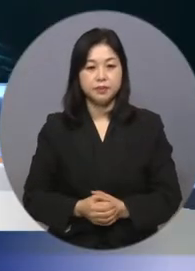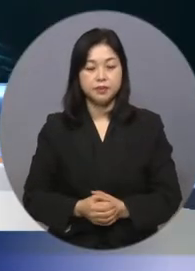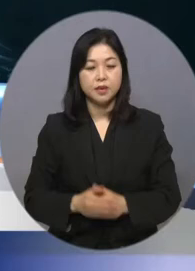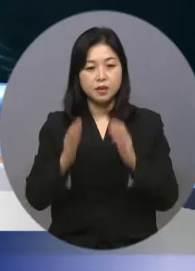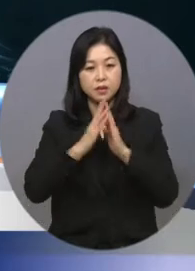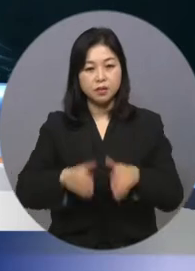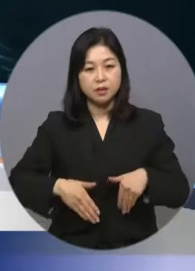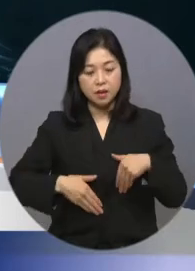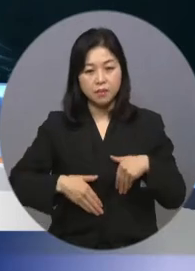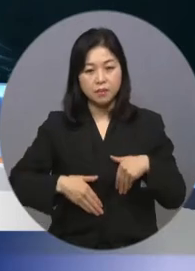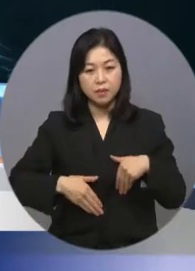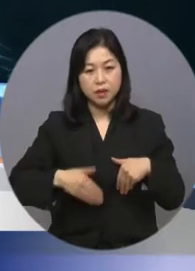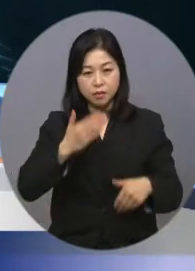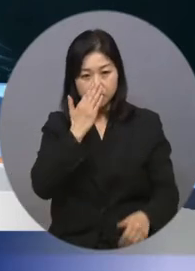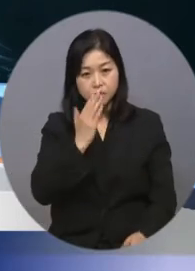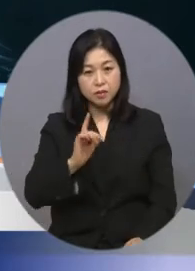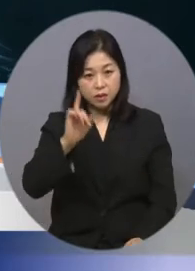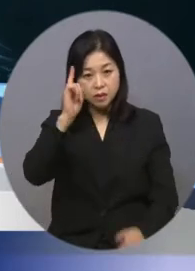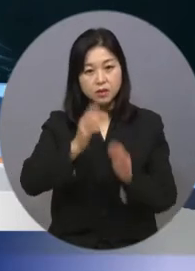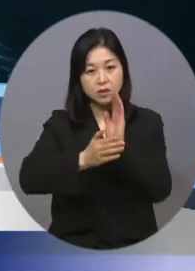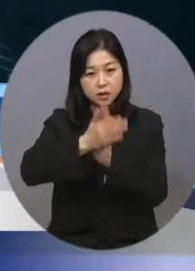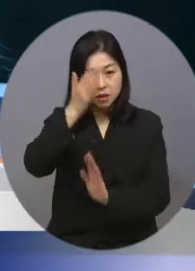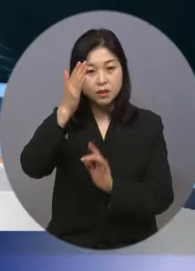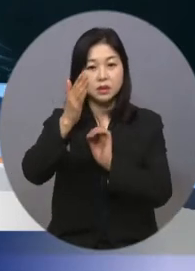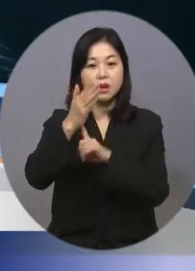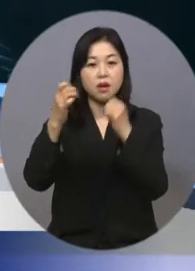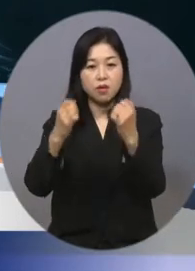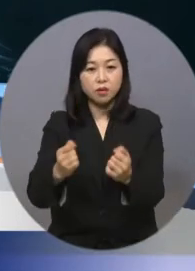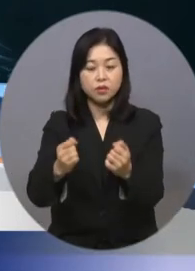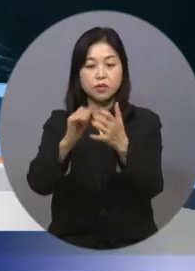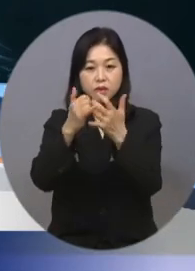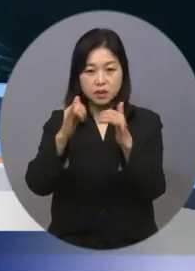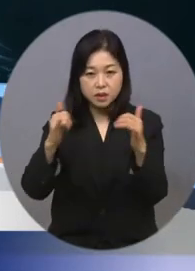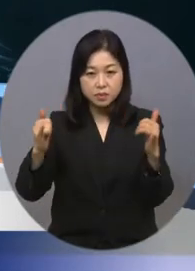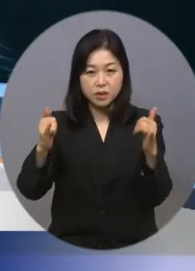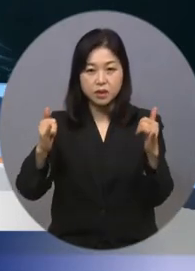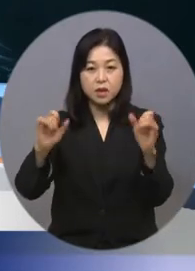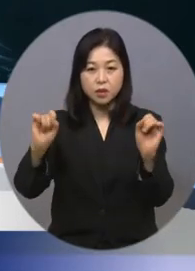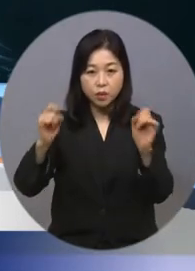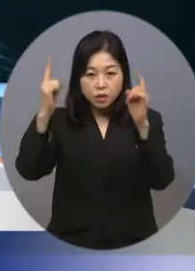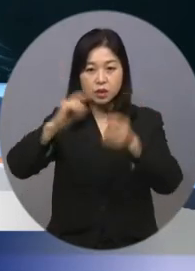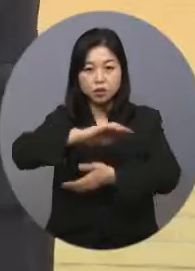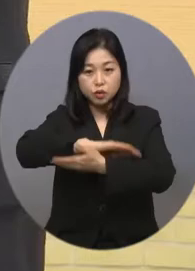거주시민 최다 동시출판 분야 최고 기록을 공식 인증받았습니다.